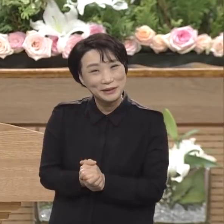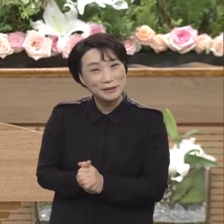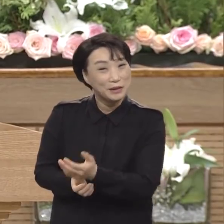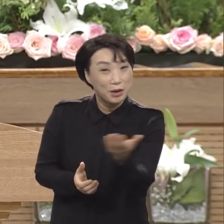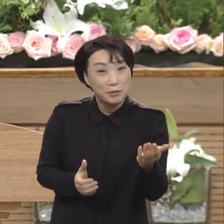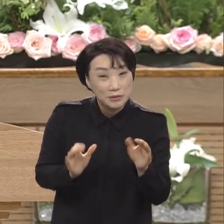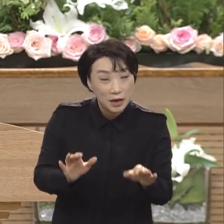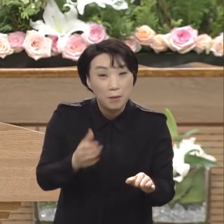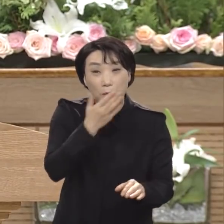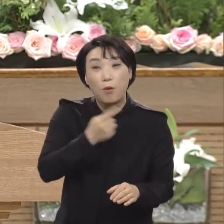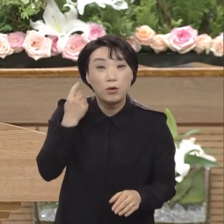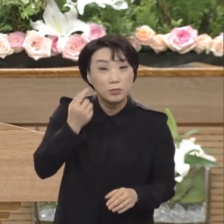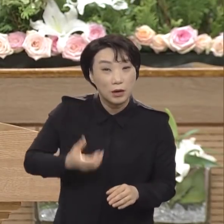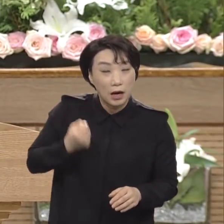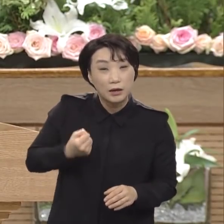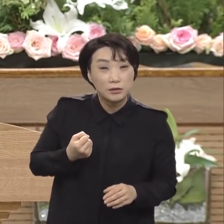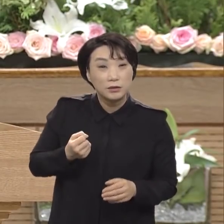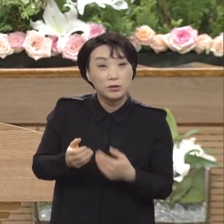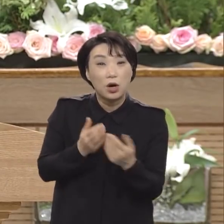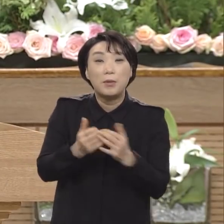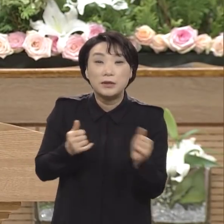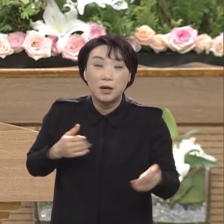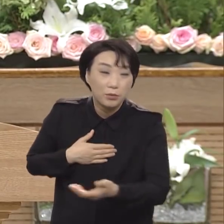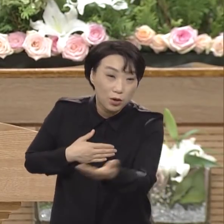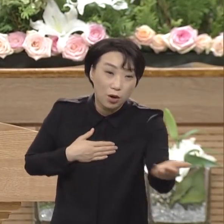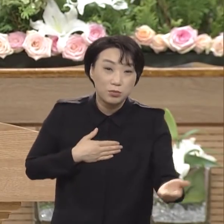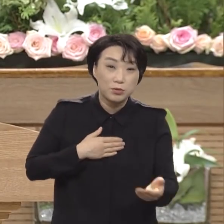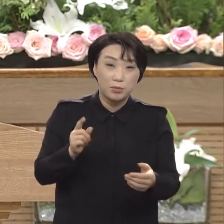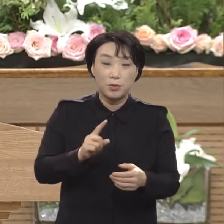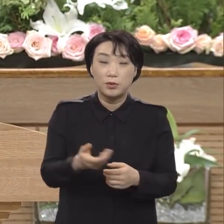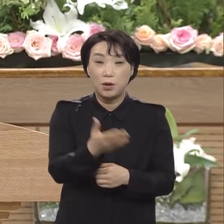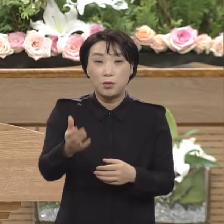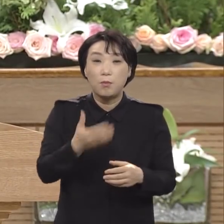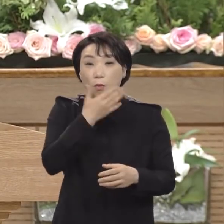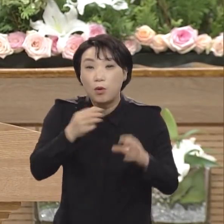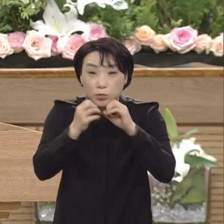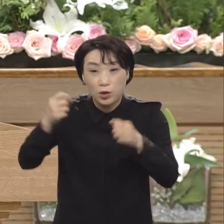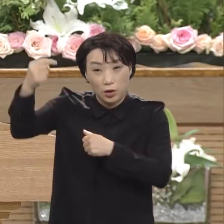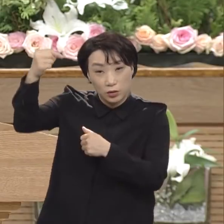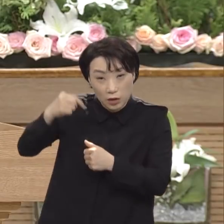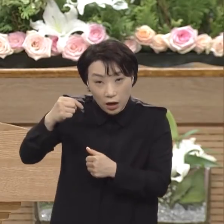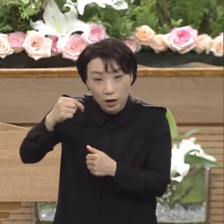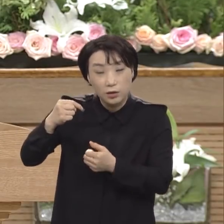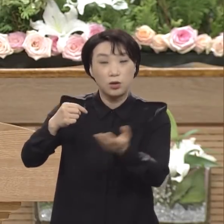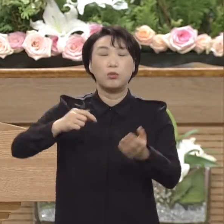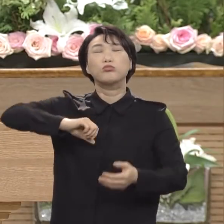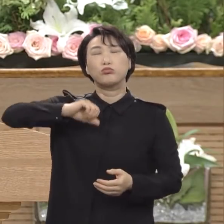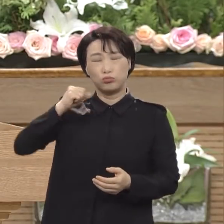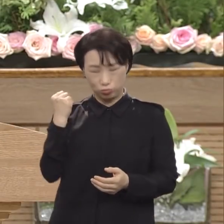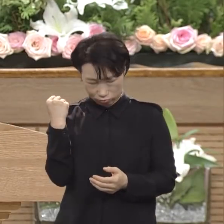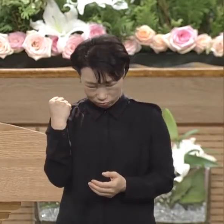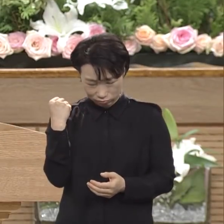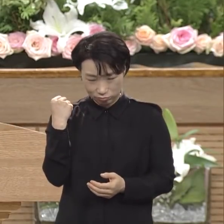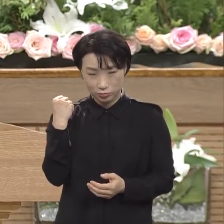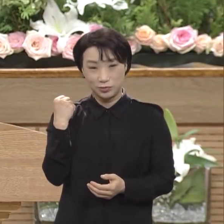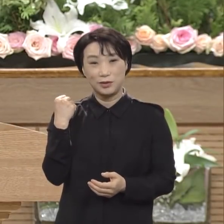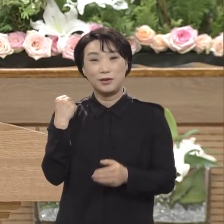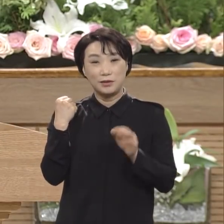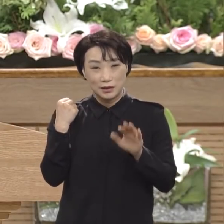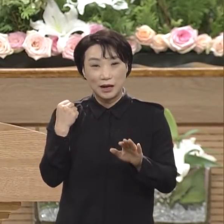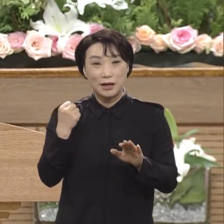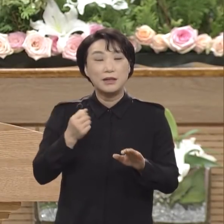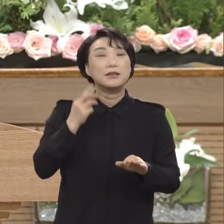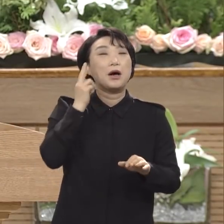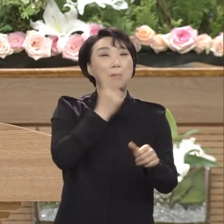우리는 복음을 가지고 있는 성도는 복음을 전하라고는 명령을 받도록